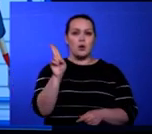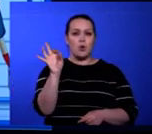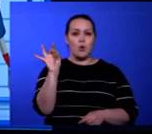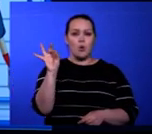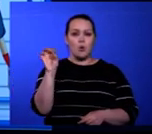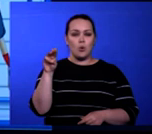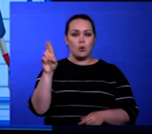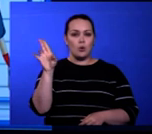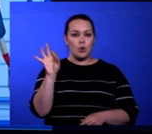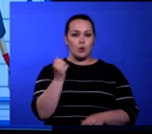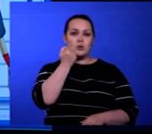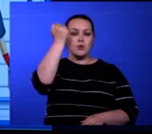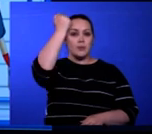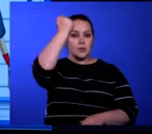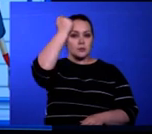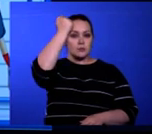Спасибо.